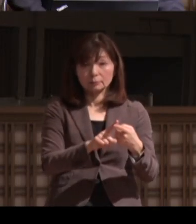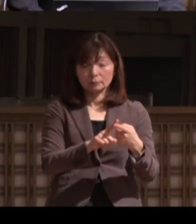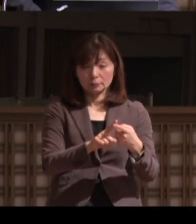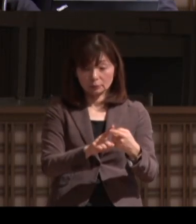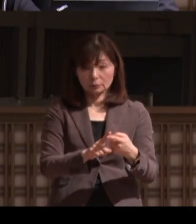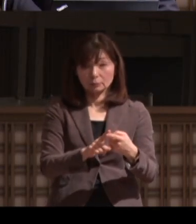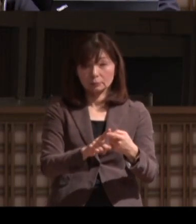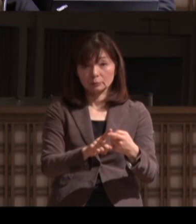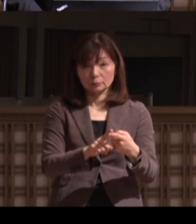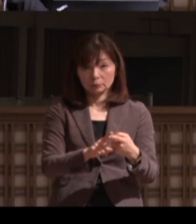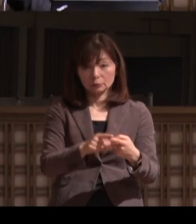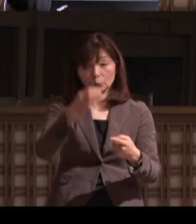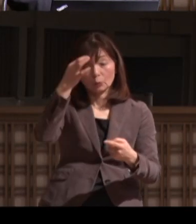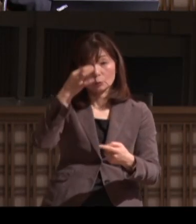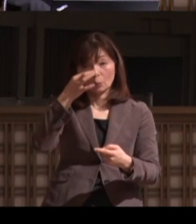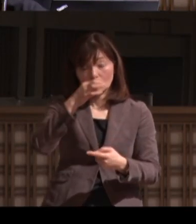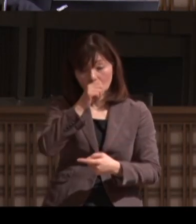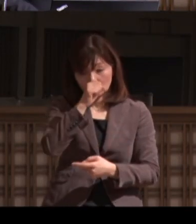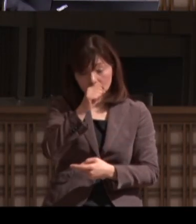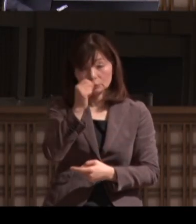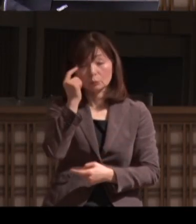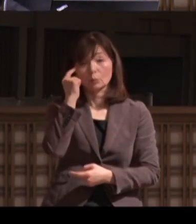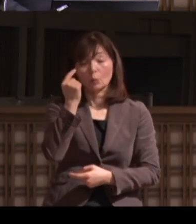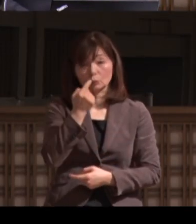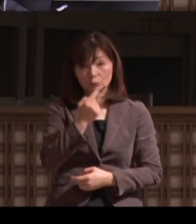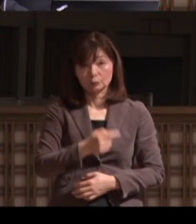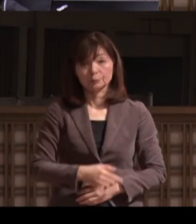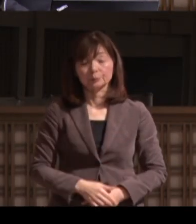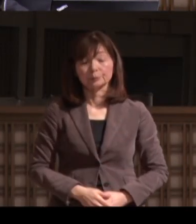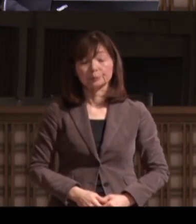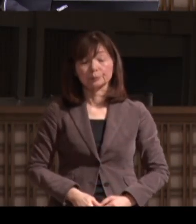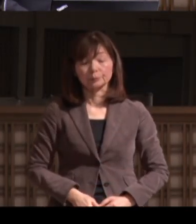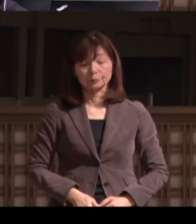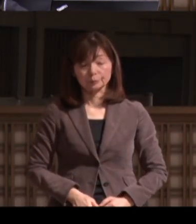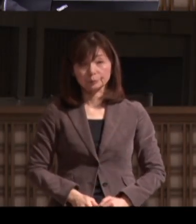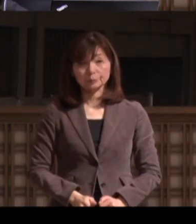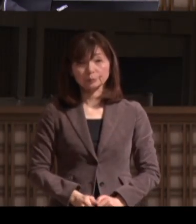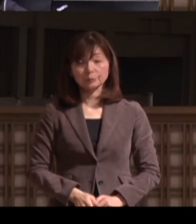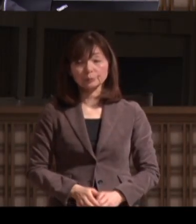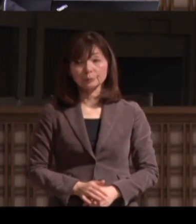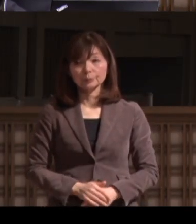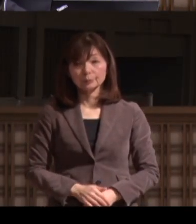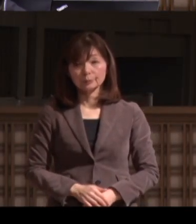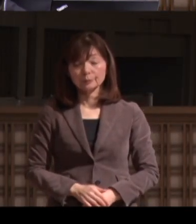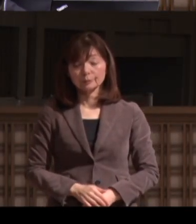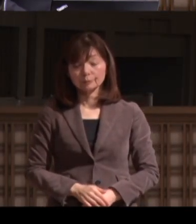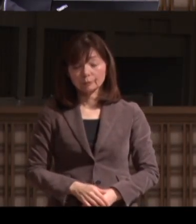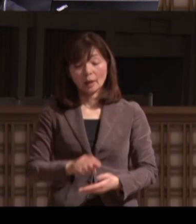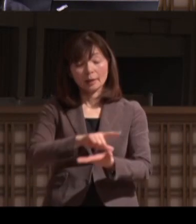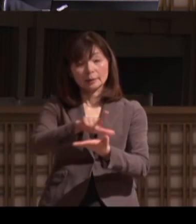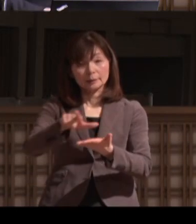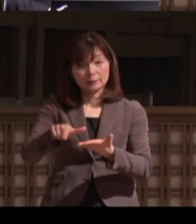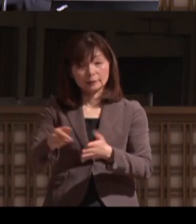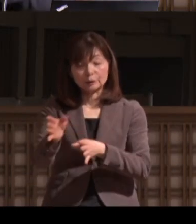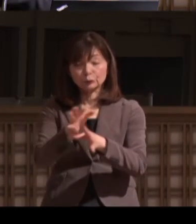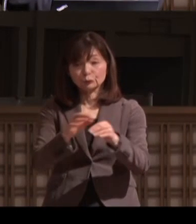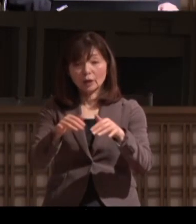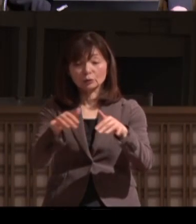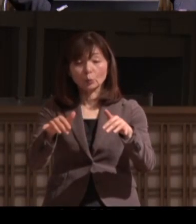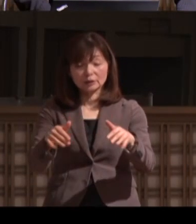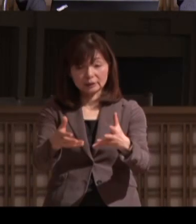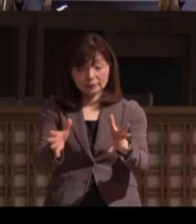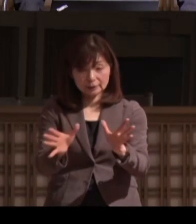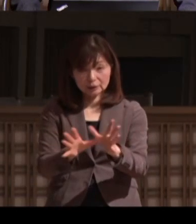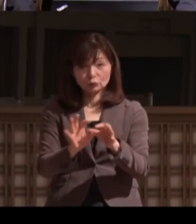に評価させていただきますでえなんとなく地域運営組織なるものは分かった